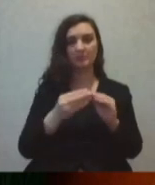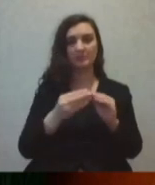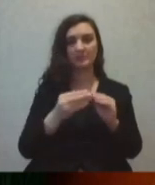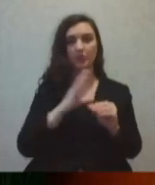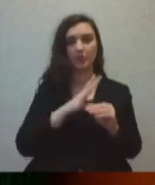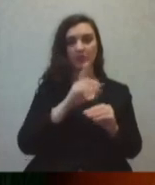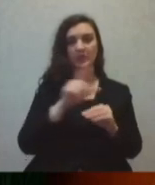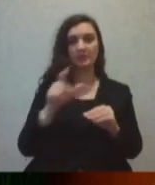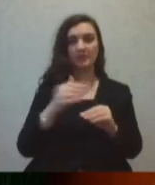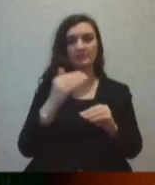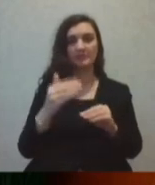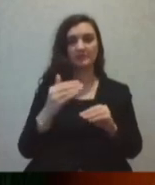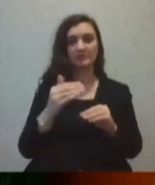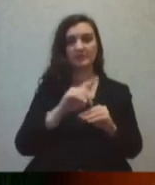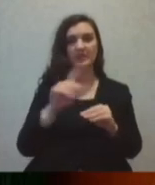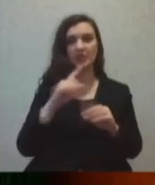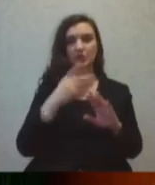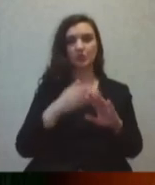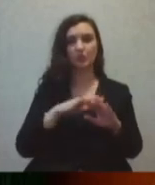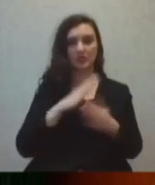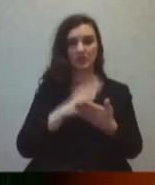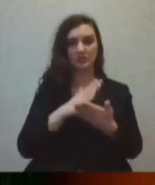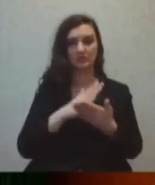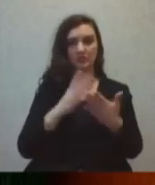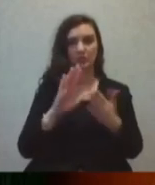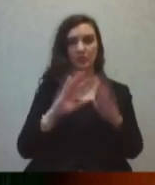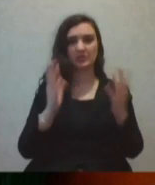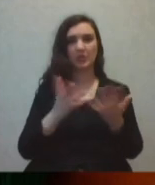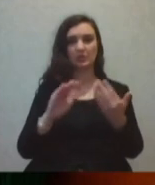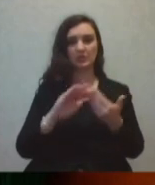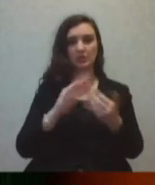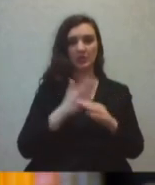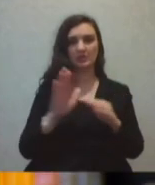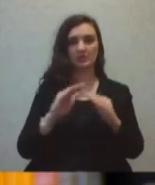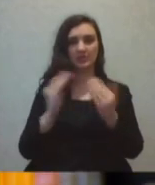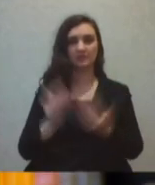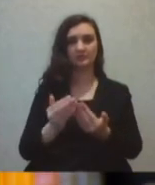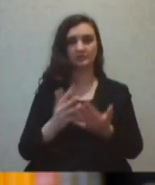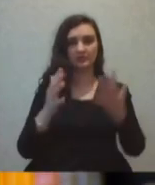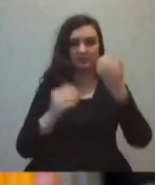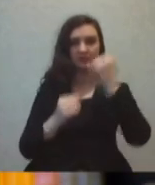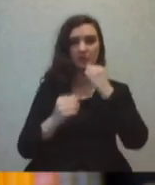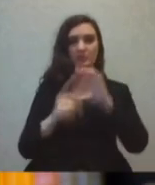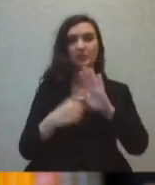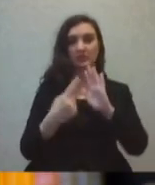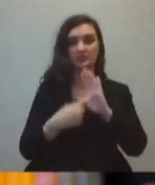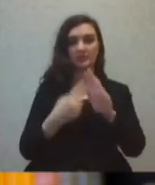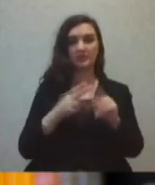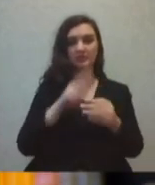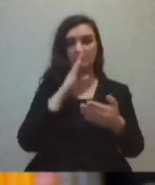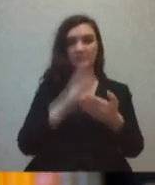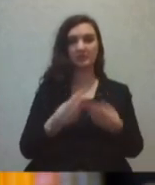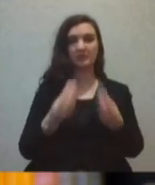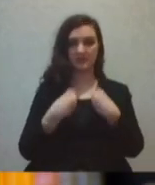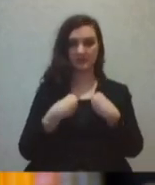მქონე ადამიანებისათვის, რა სირთულეს წარმოადგენს სოციალური იზოლაცია? დიდი მადლობა შეკითხვისთვის. ეს პირდაპირ